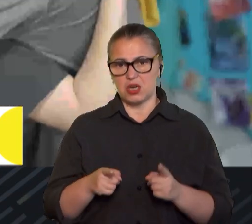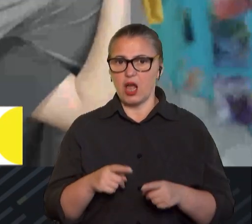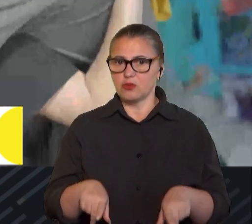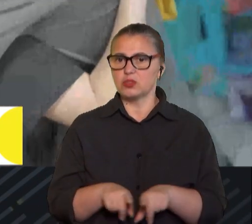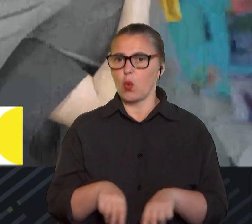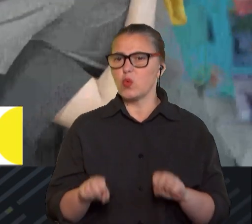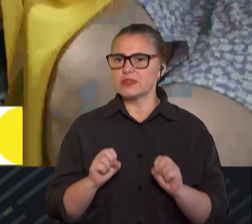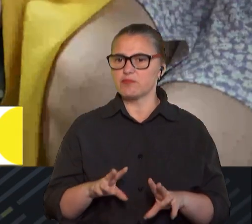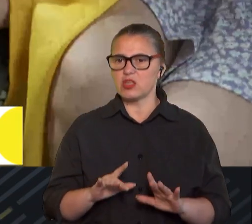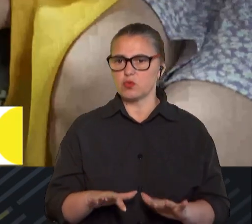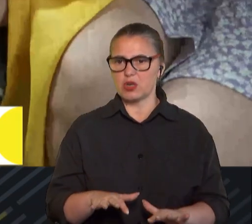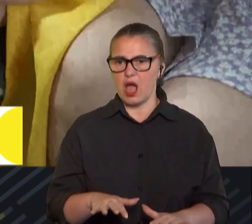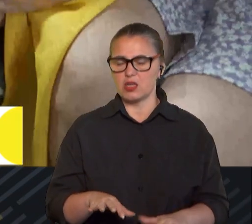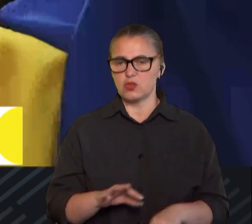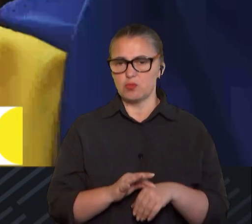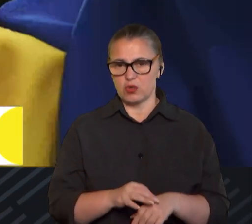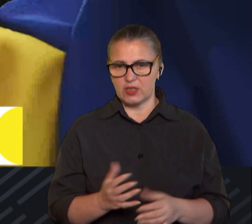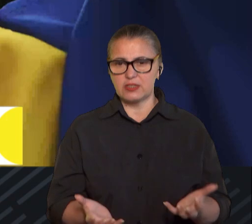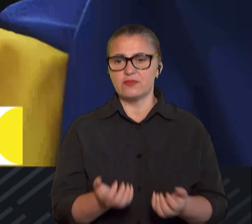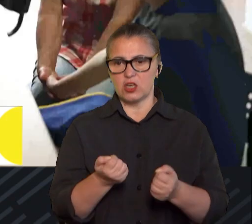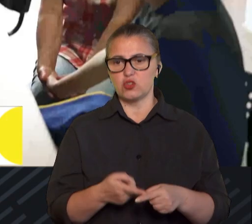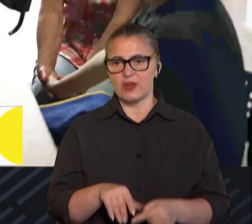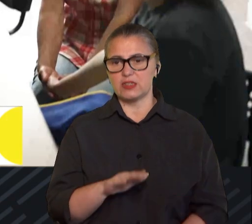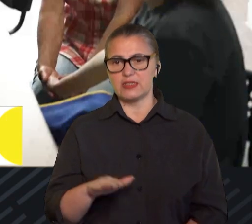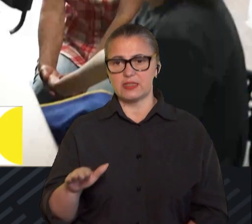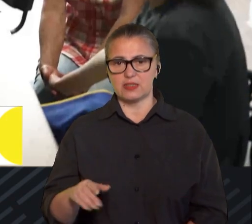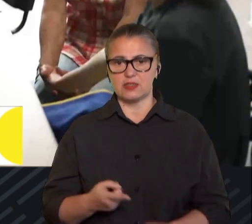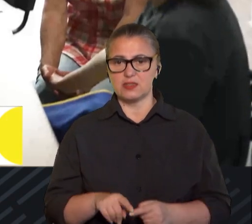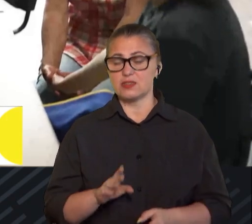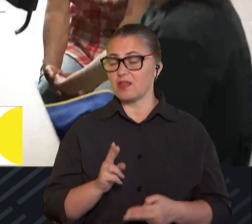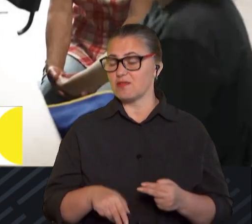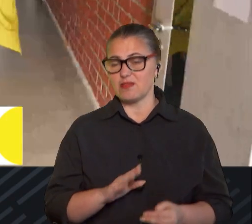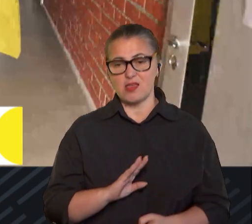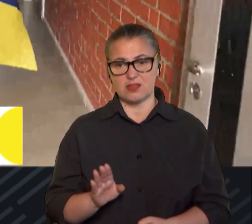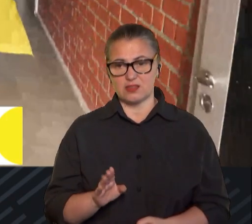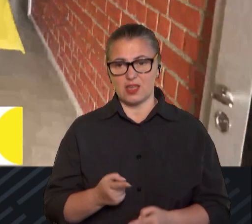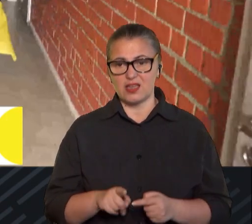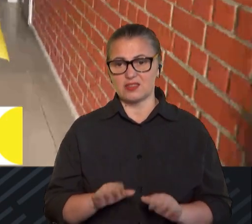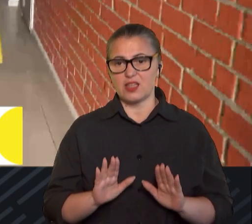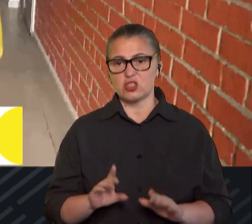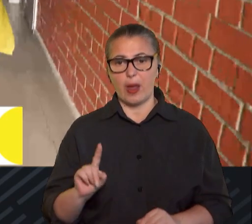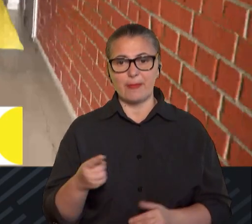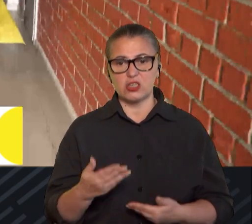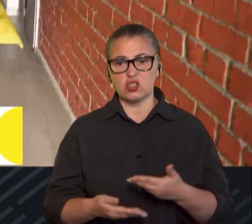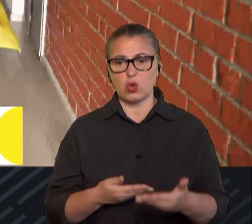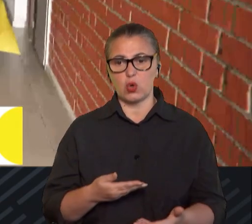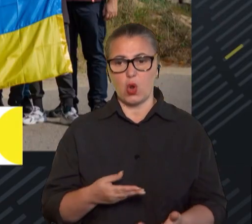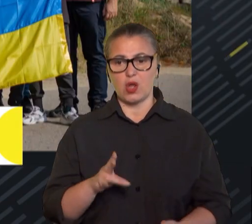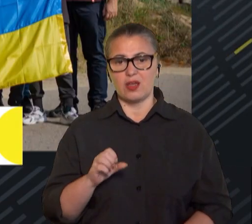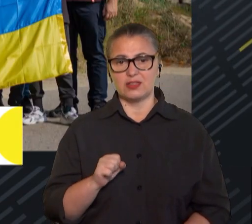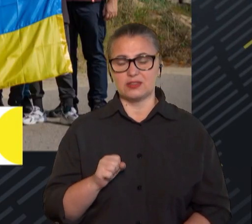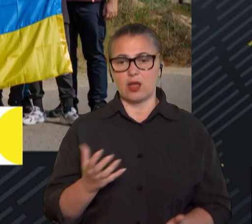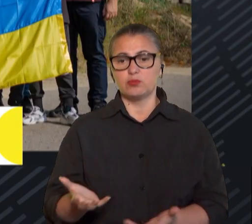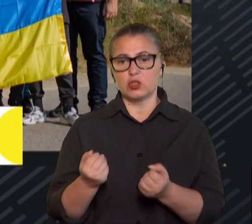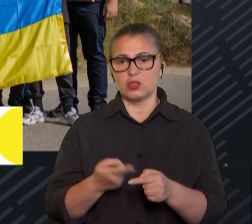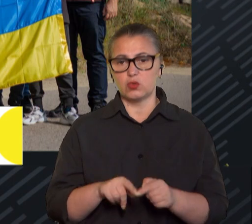спецоперацію провели з порятунку цих дітей. На жаль, це ще далеко не кінець, це лише перший крок на